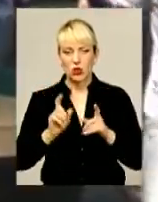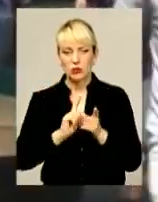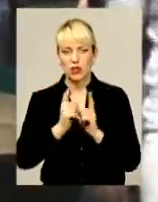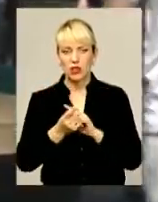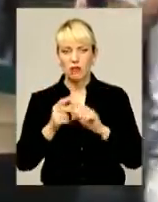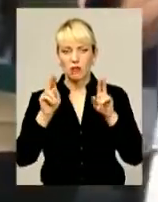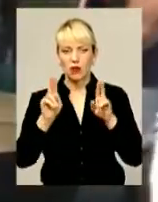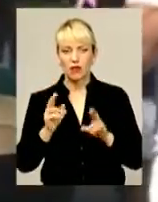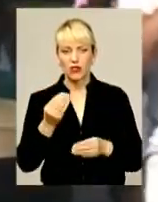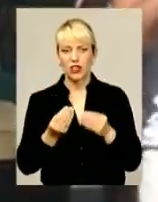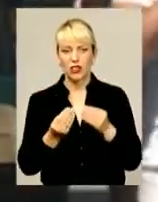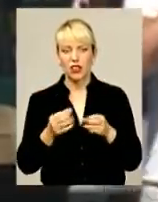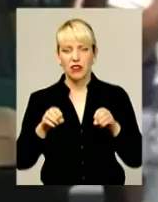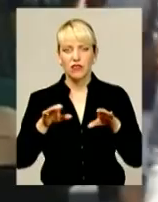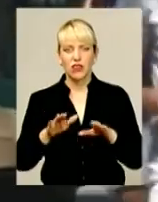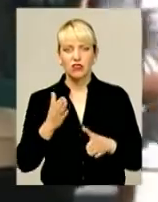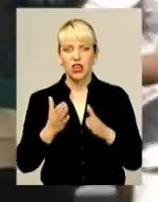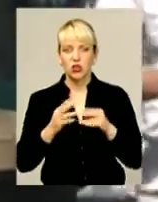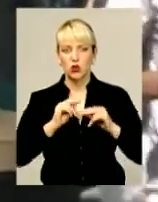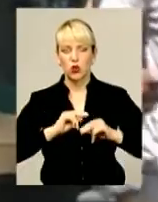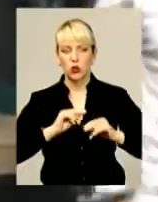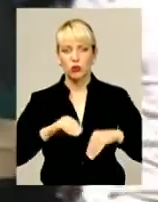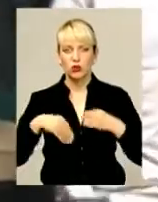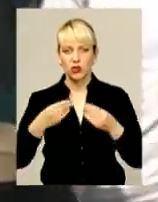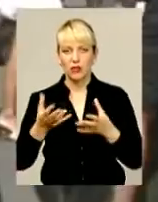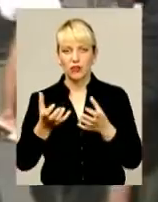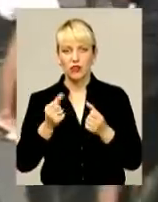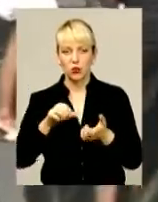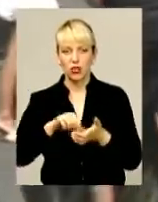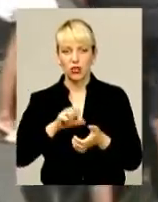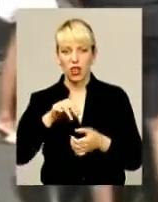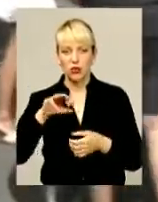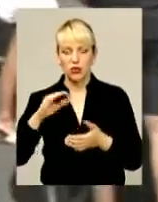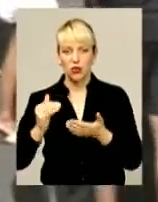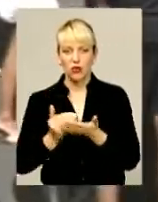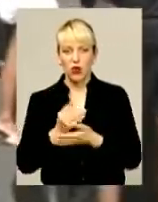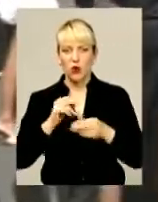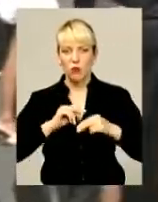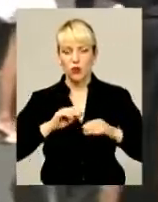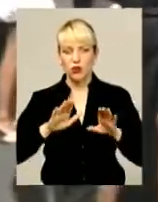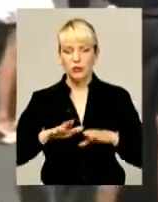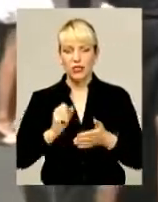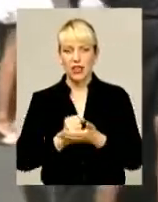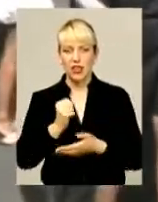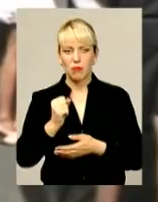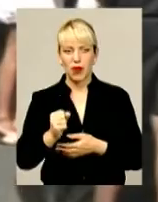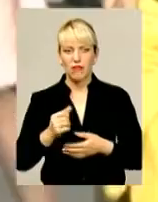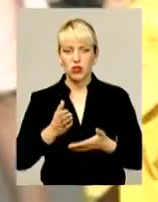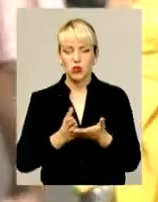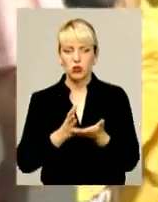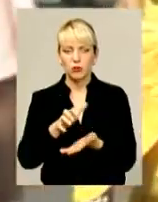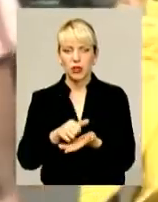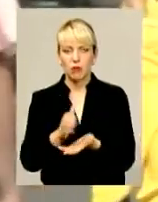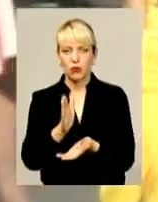правила гри. А саме вирішив, якщо роботодавець візьме учасника АТО на нове робоче місце за направленням служби зайнятості, то